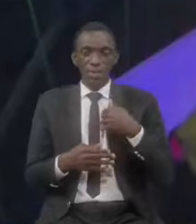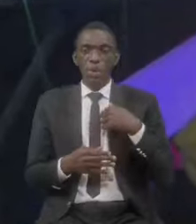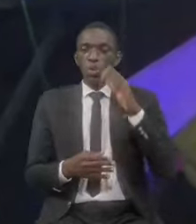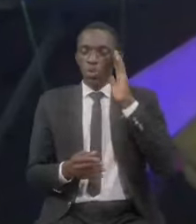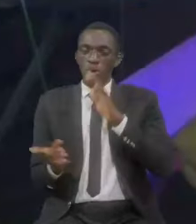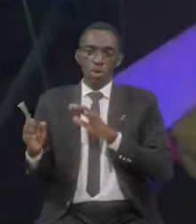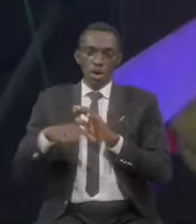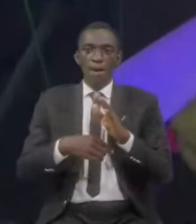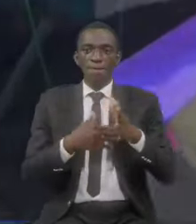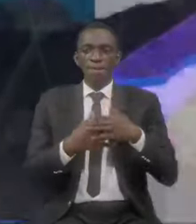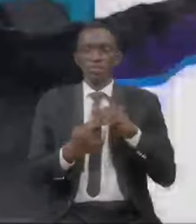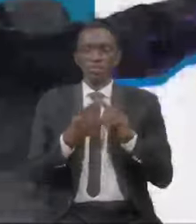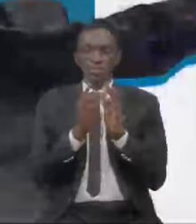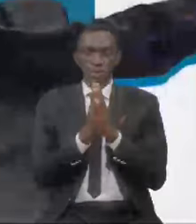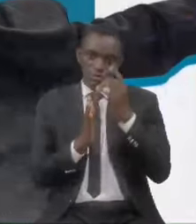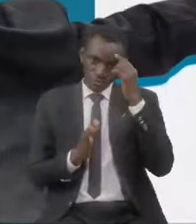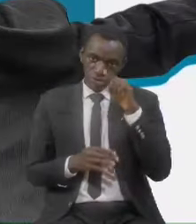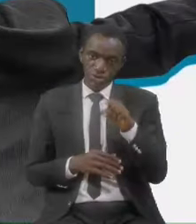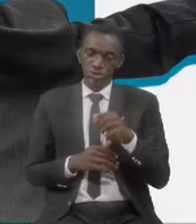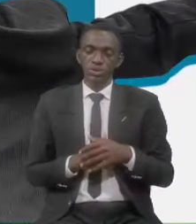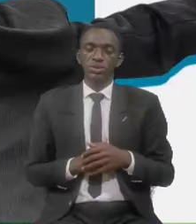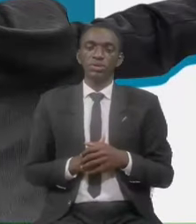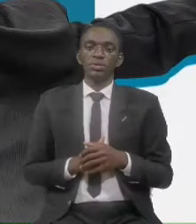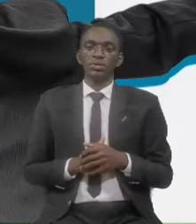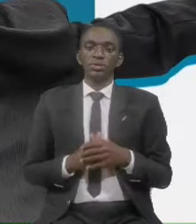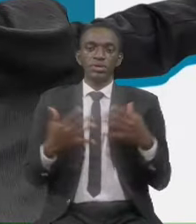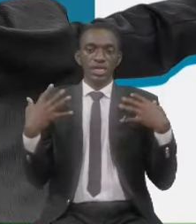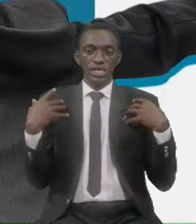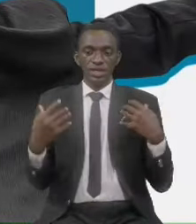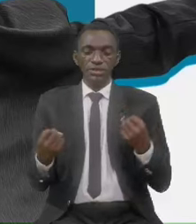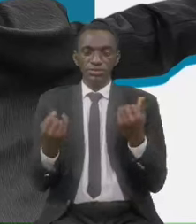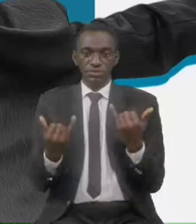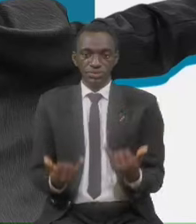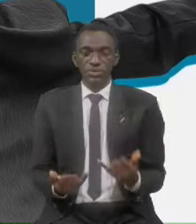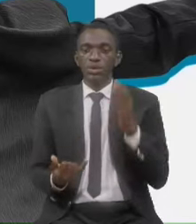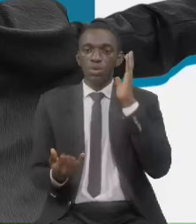pour vous. Il y a la guérison ce soir pour tout le monde.